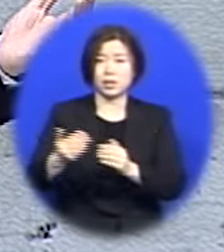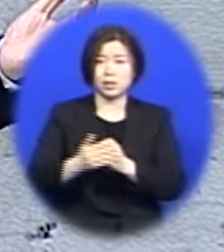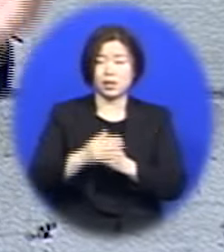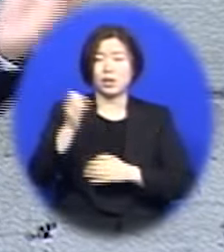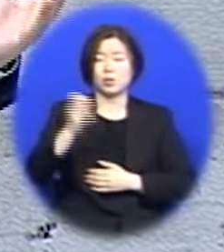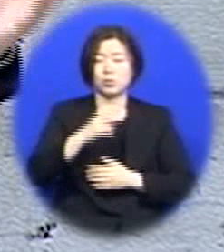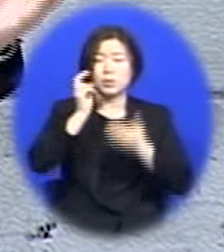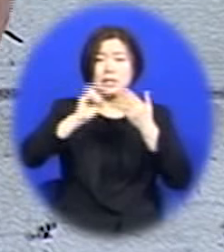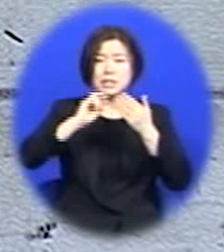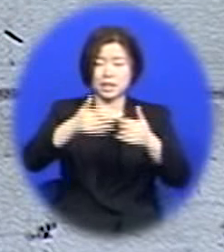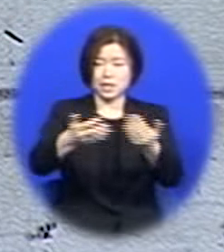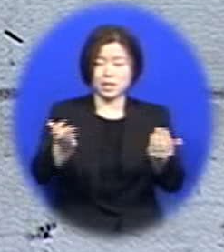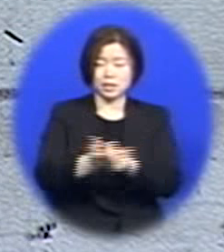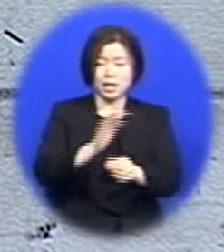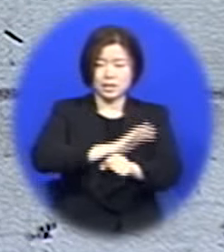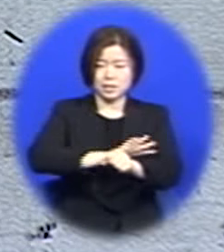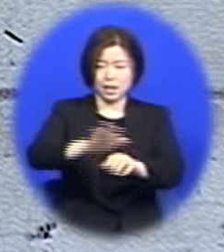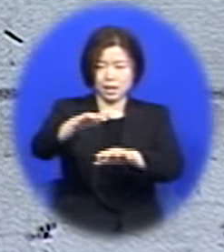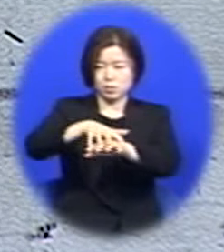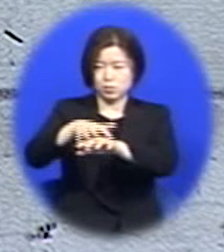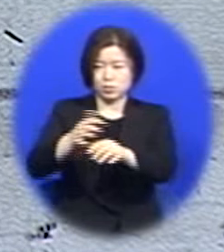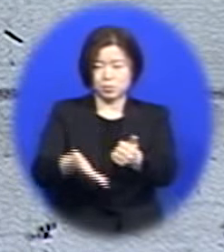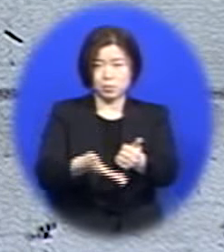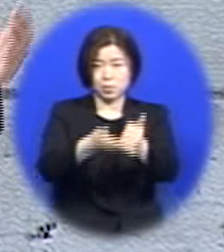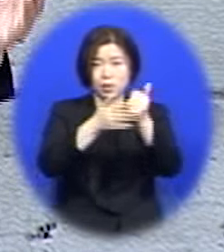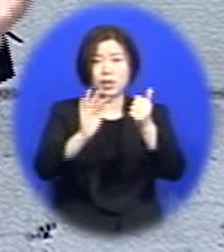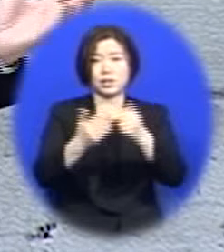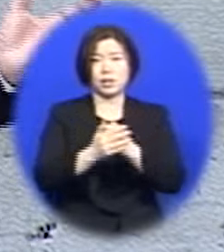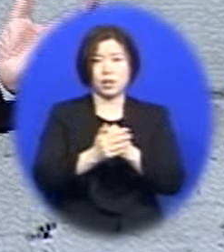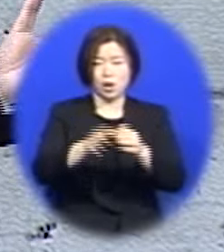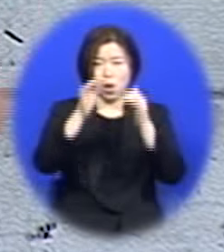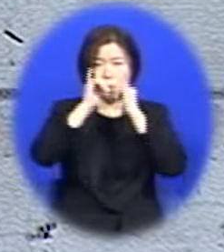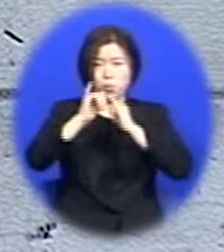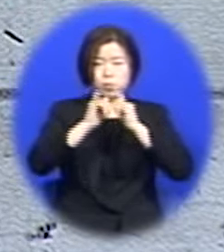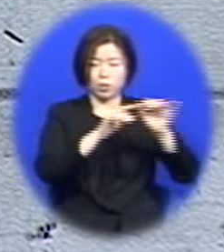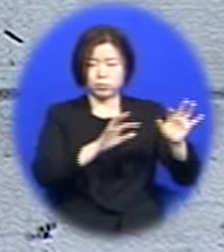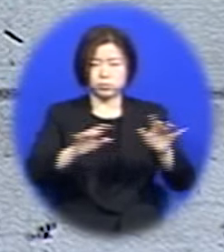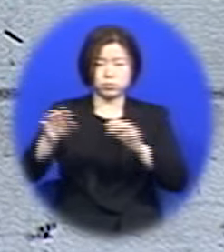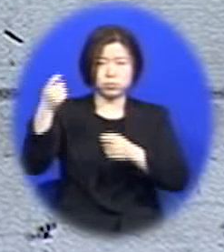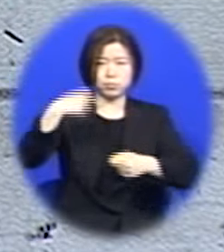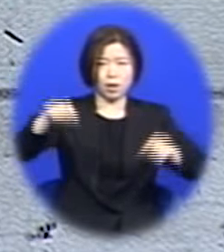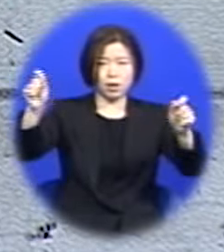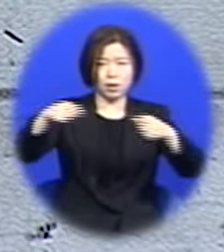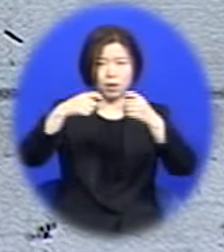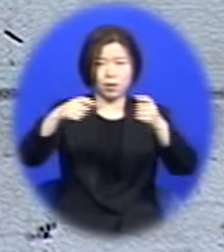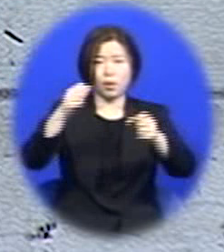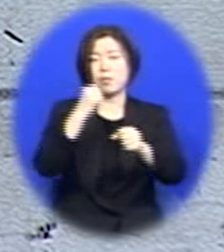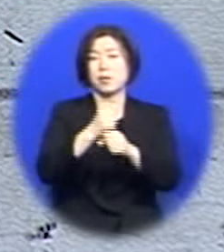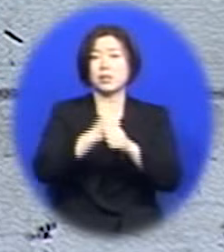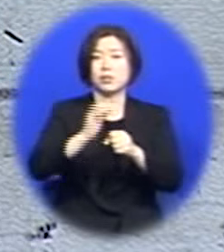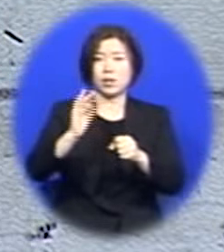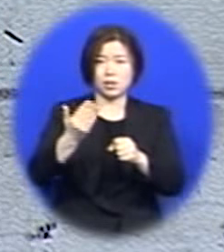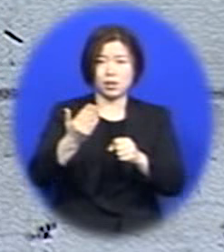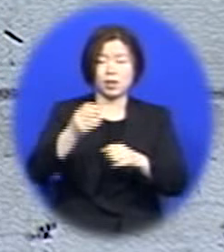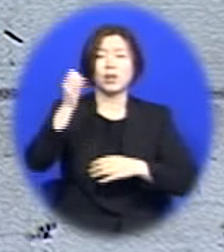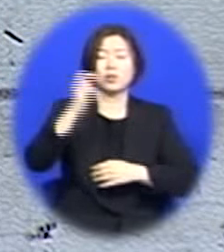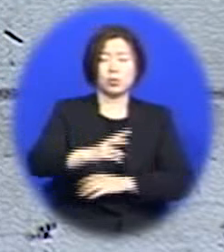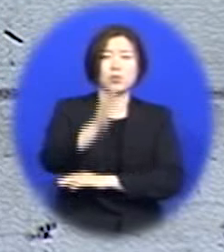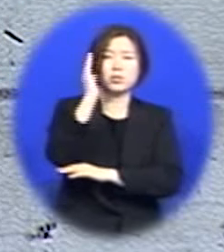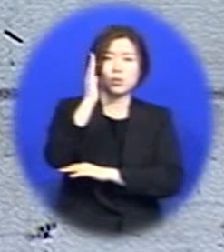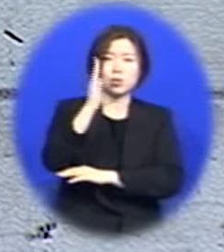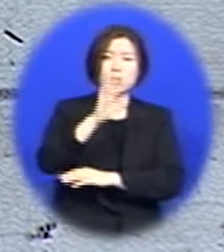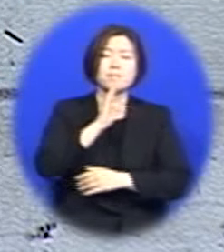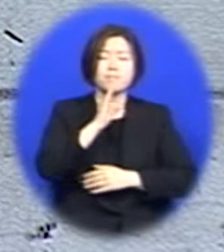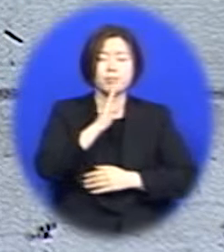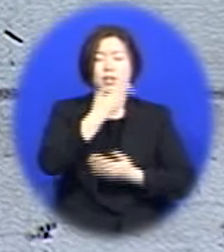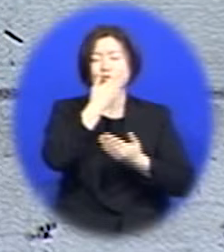찬양대 정말 잘 세워야 되겠구나. 정말 훌륭한 오케스트라를 둬야 되겠구나. 설교, 이야 진짜